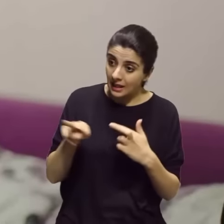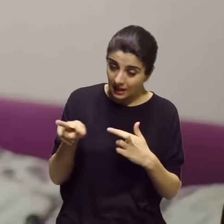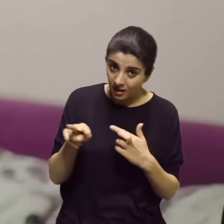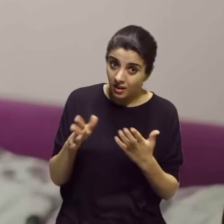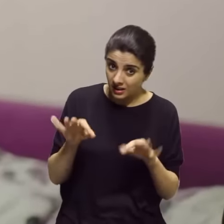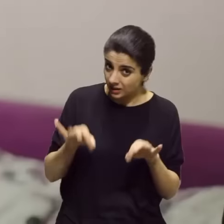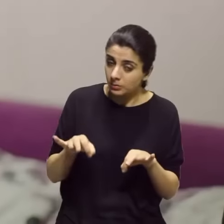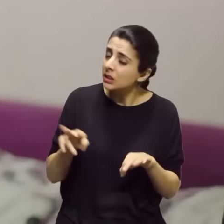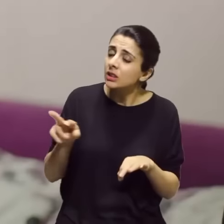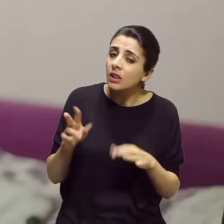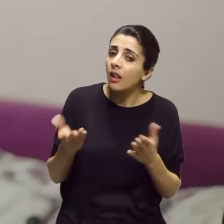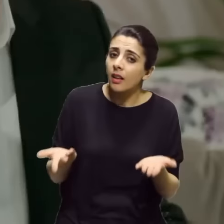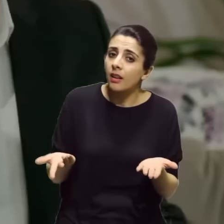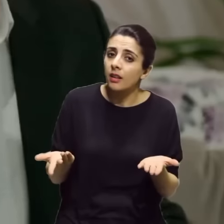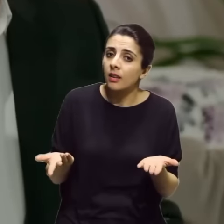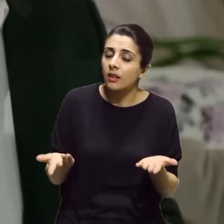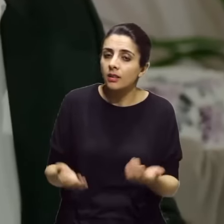sen artık. Siz...